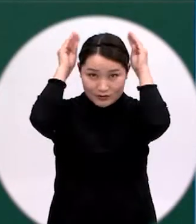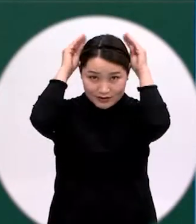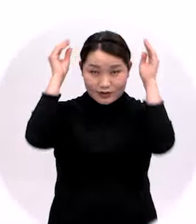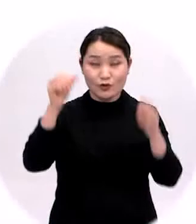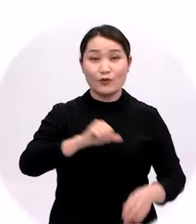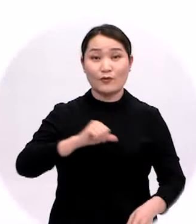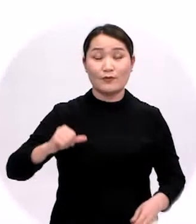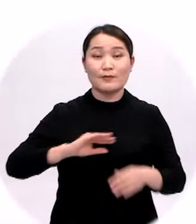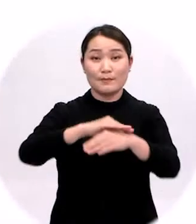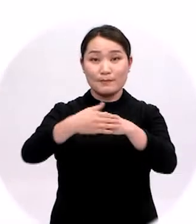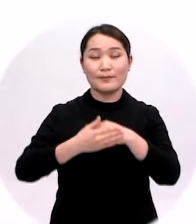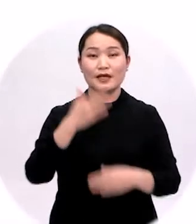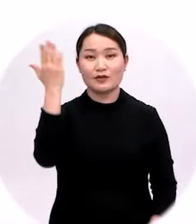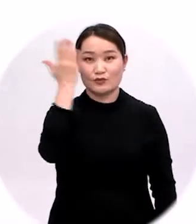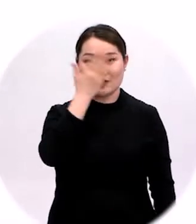хүүхдүүд ээ.